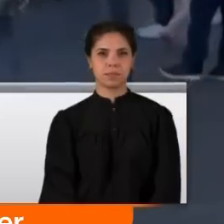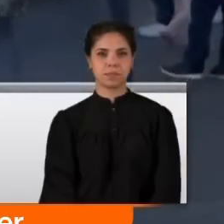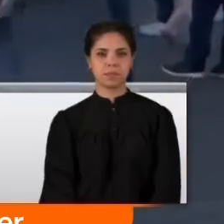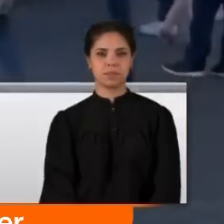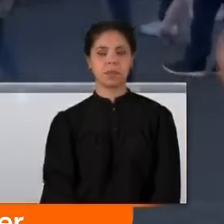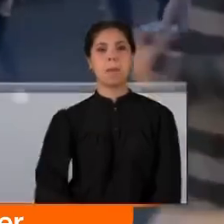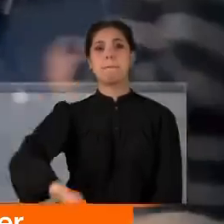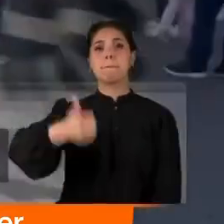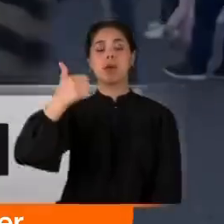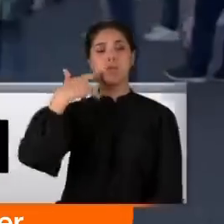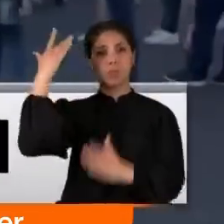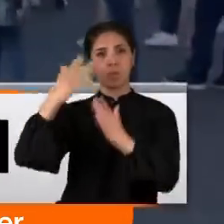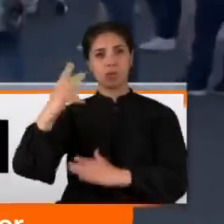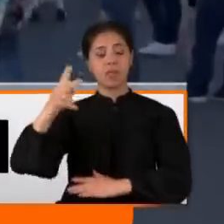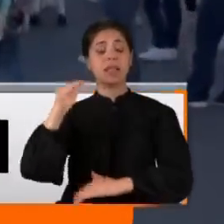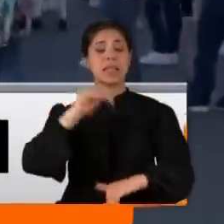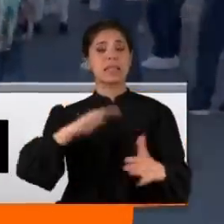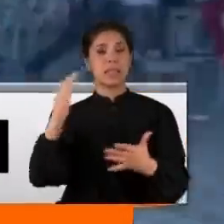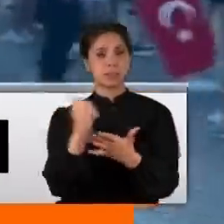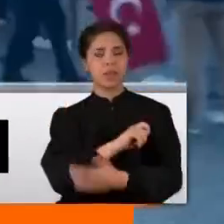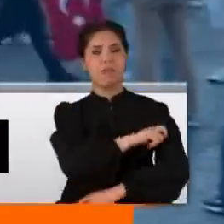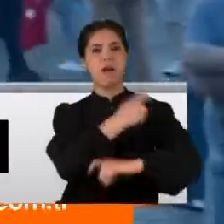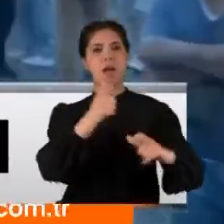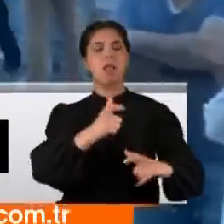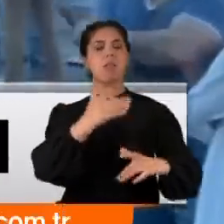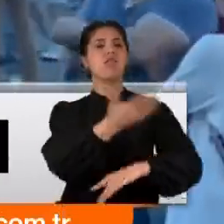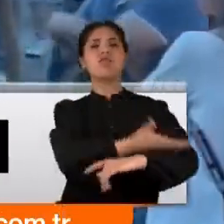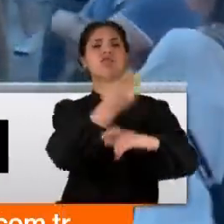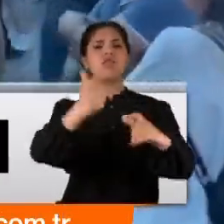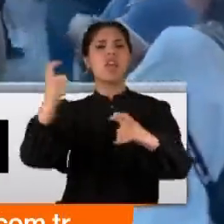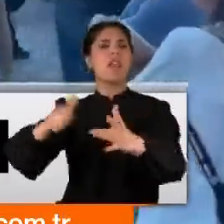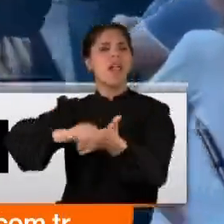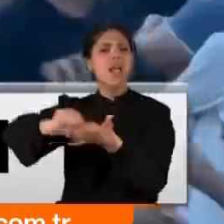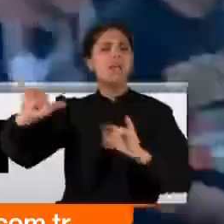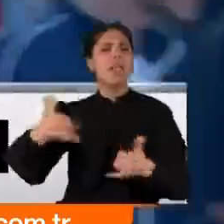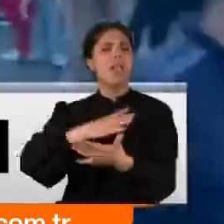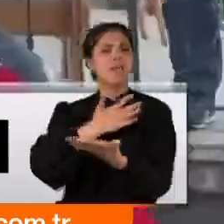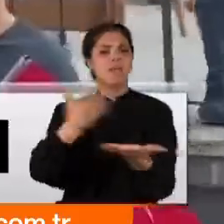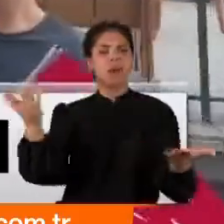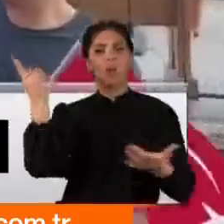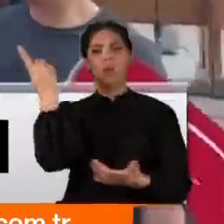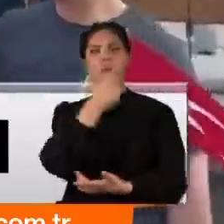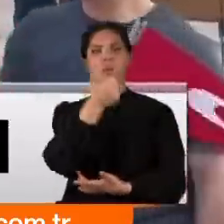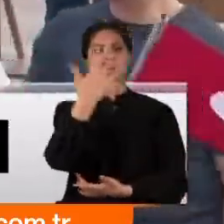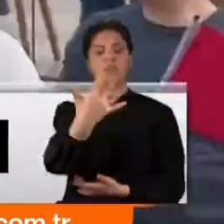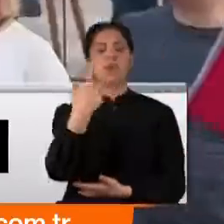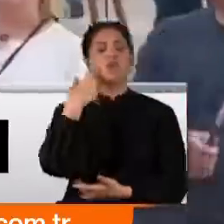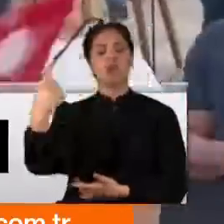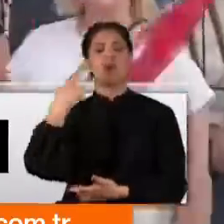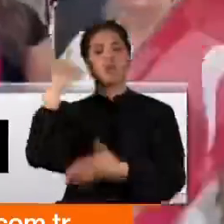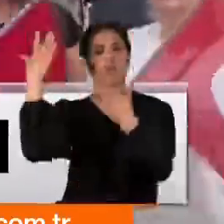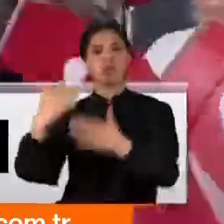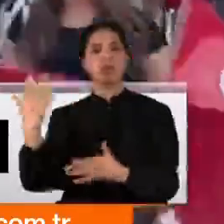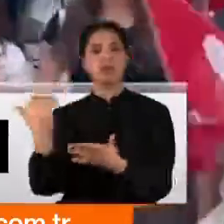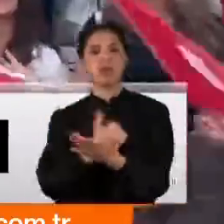Başka nerede seçim zaferi olmayan her şeyinde kutlanıyor ikinci turda da başka neler doğana Almanya'dan %65 oranında oy çıktı Burası